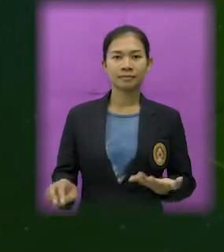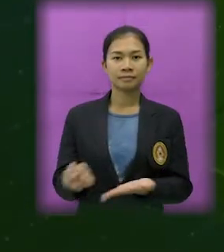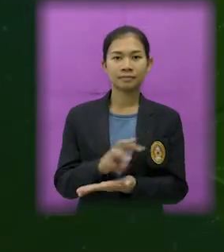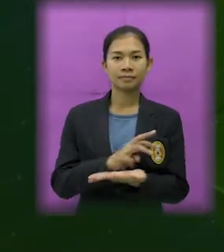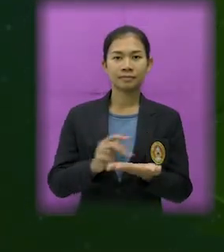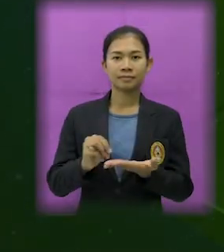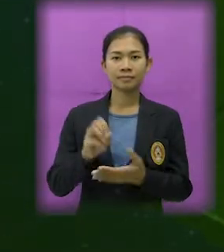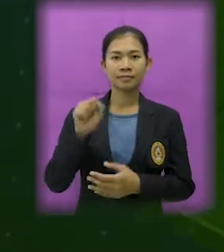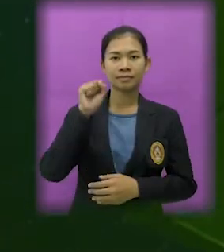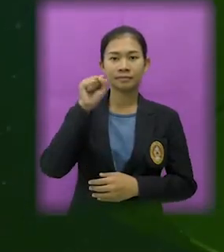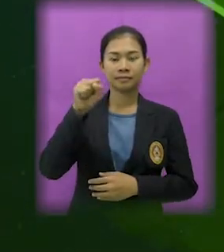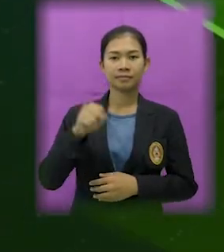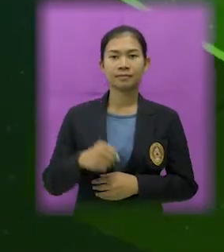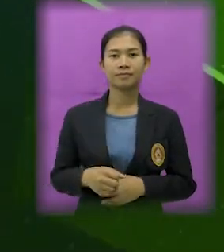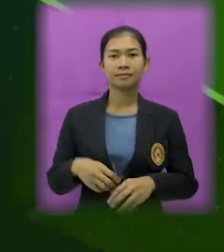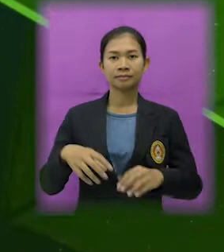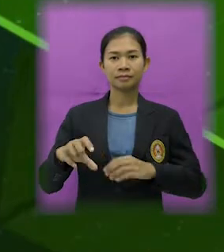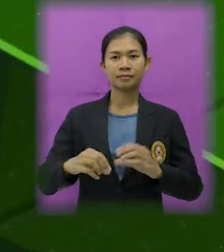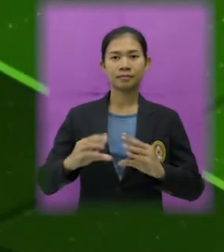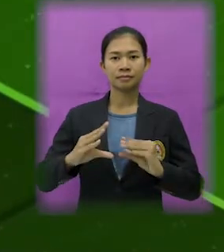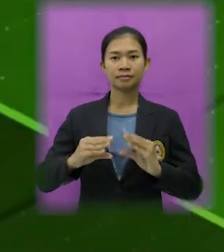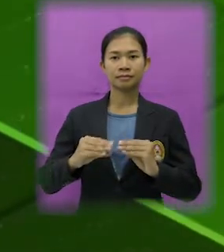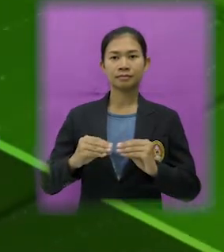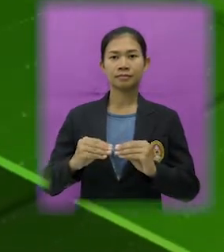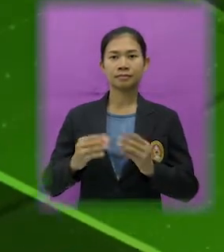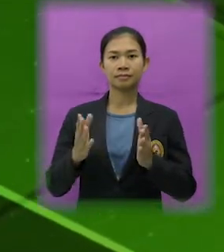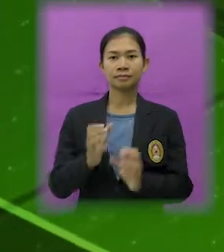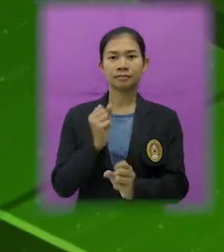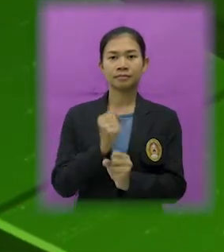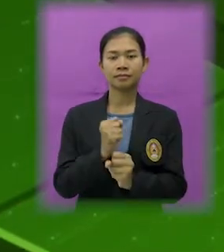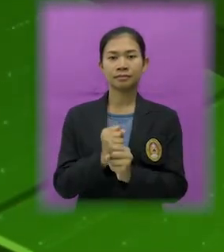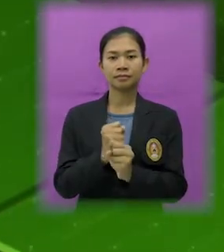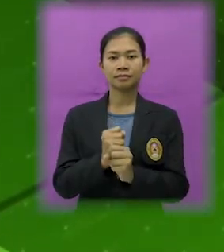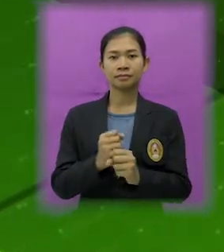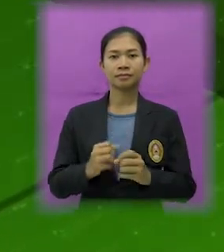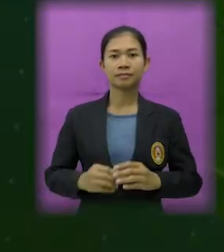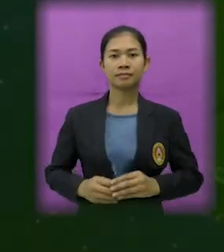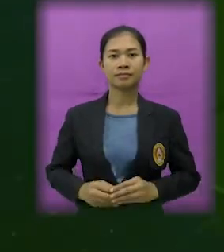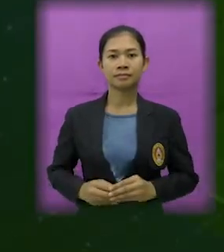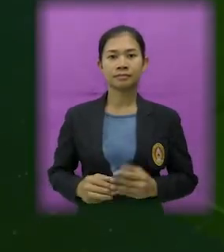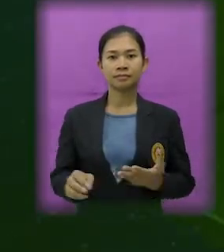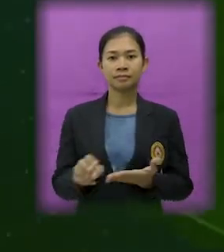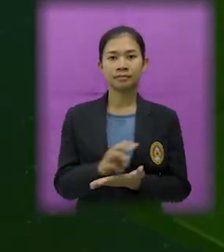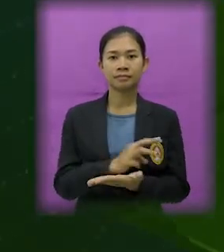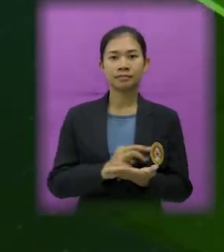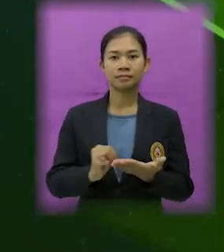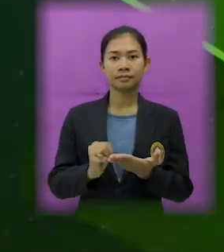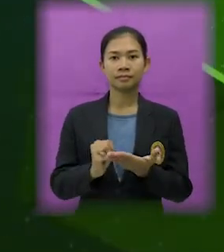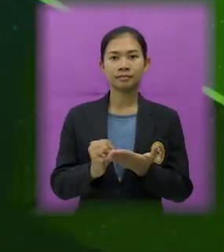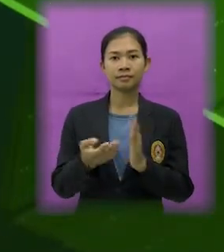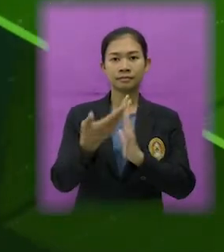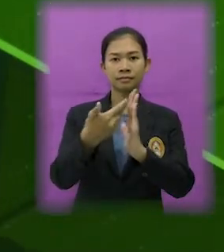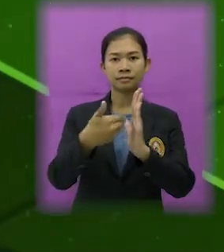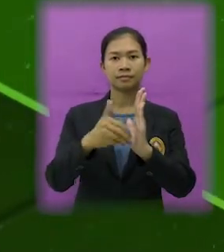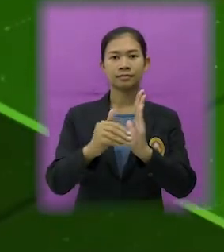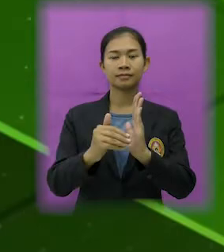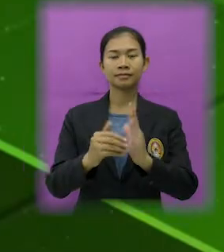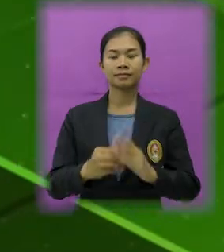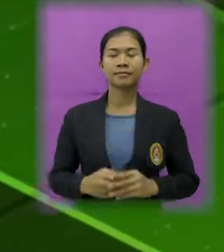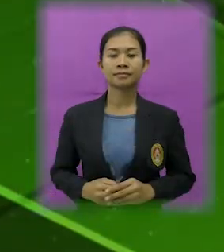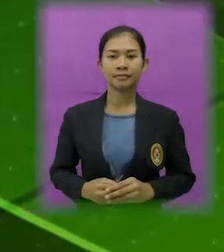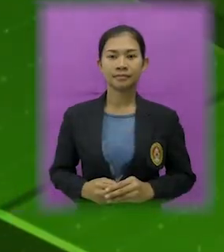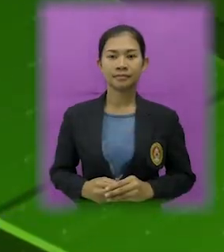าวิทยาลัยราชภัฏสกลนครจัดการประชุมคณะทำงานผู้ประสานงานหลักมหาวิทยาลัยราชภัฏในเขตภาคตะวัน